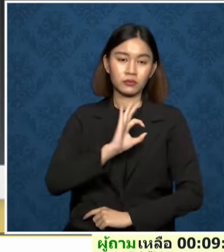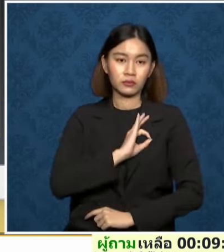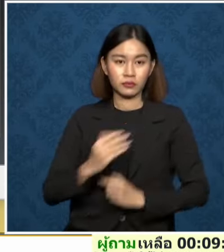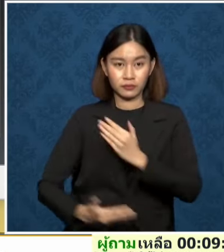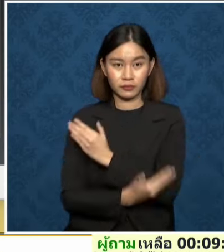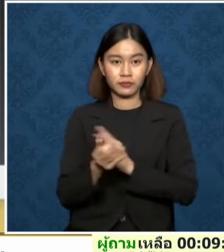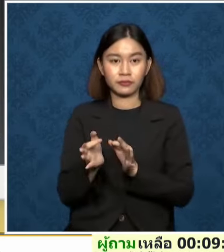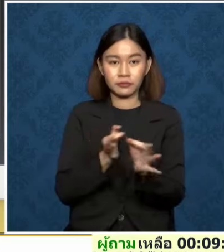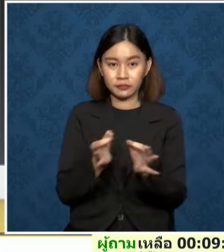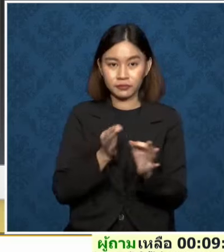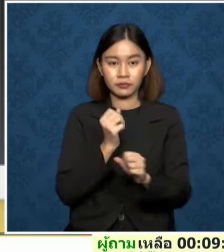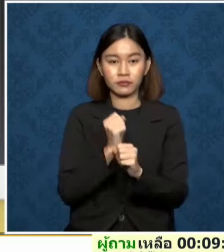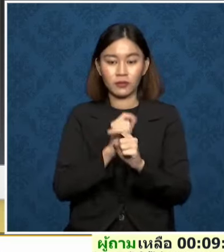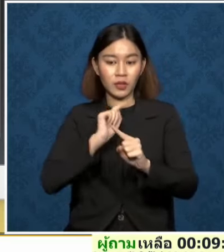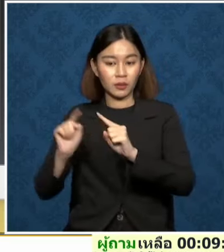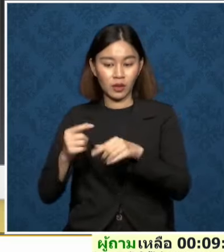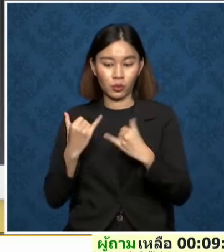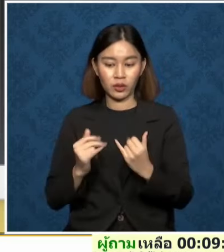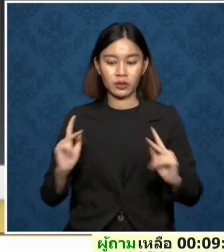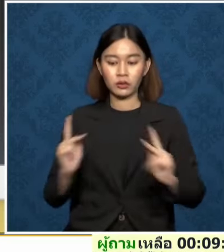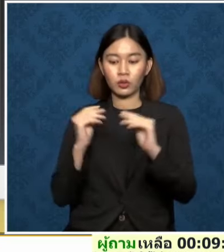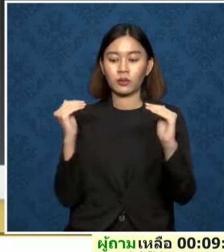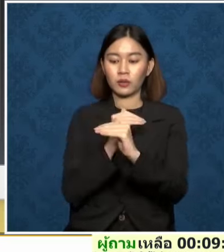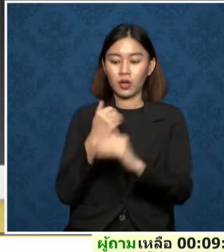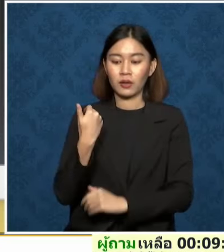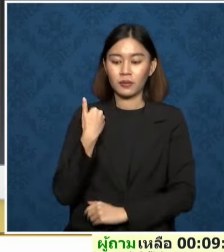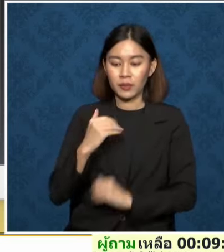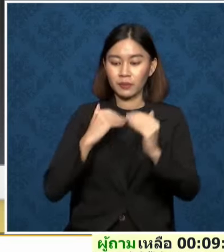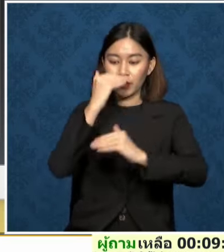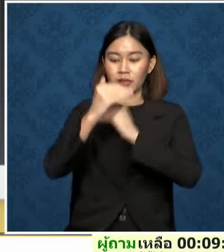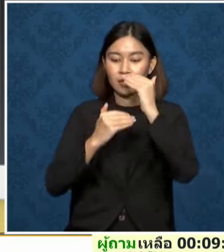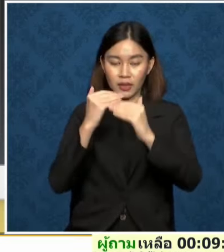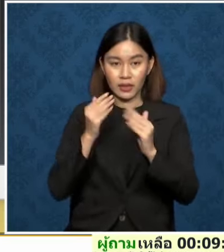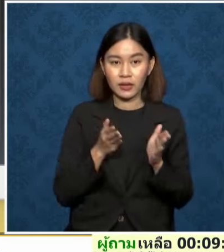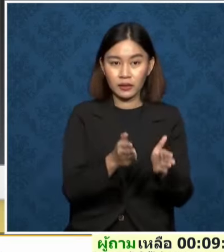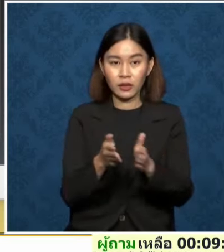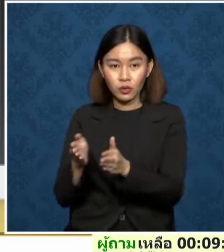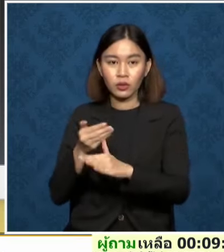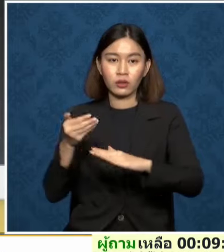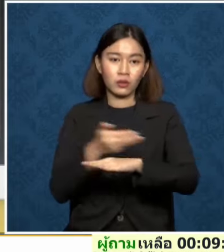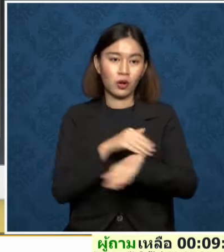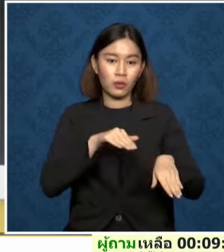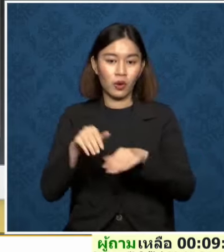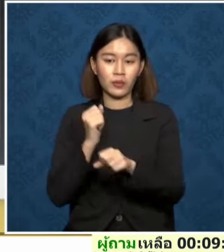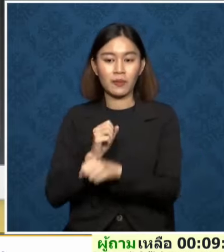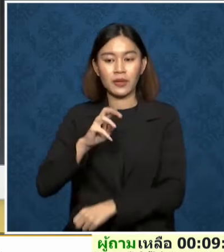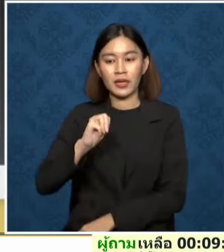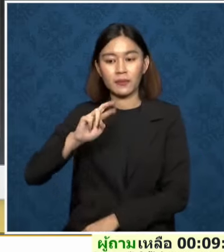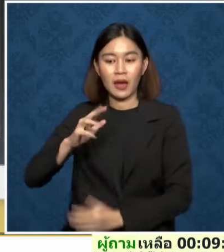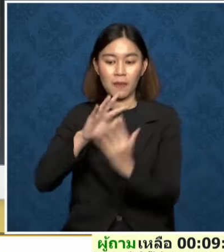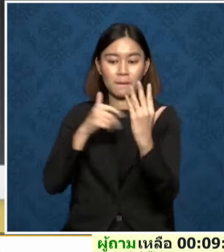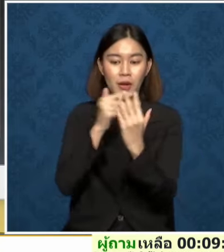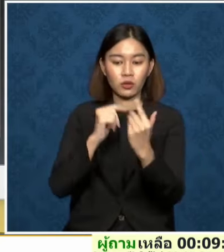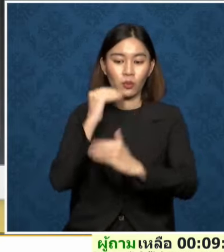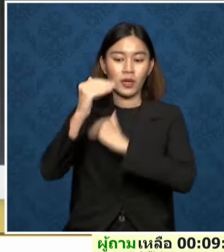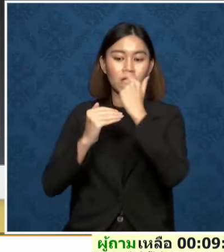อกาสได้Newsonนี่กระรยิของปASได้มีการพัฒนาโครงข่ายและก็เตรยมการทจะทำแ interruptingไปสู่คว